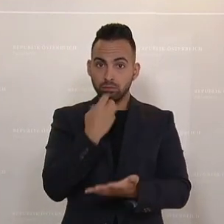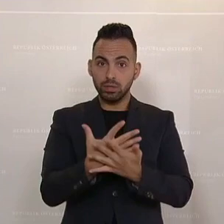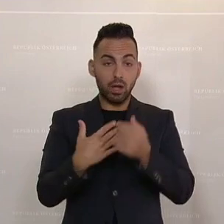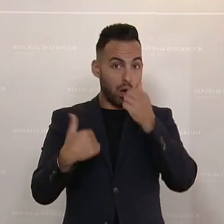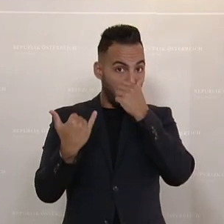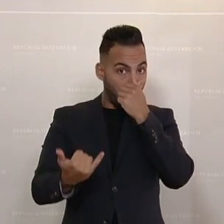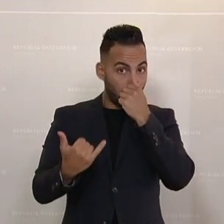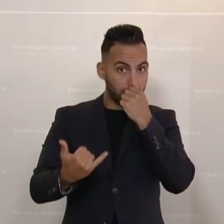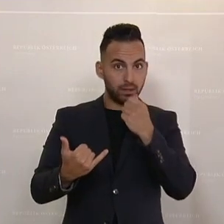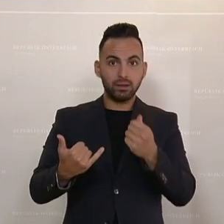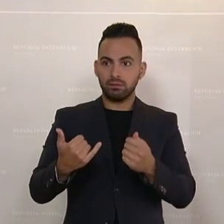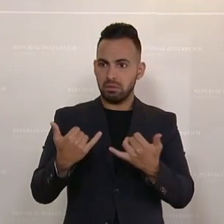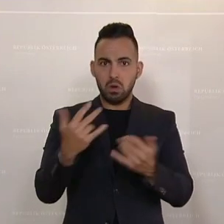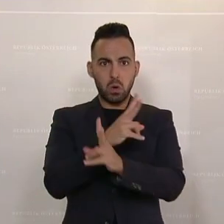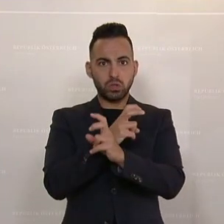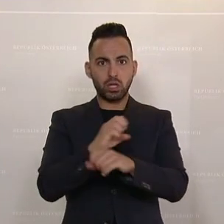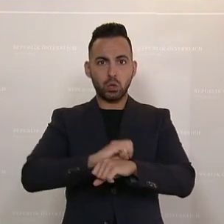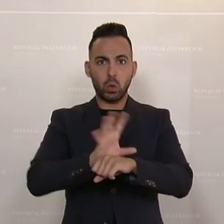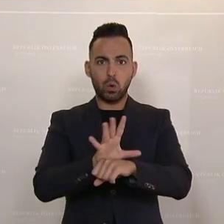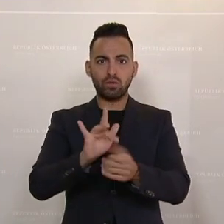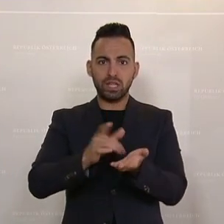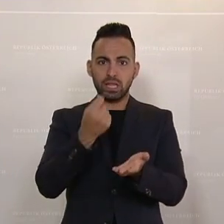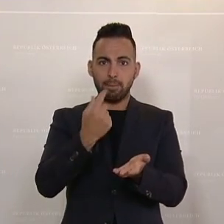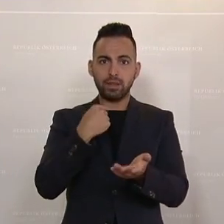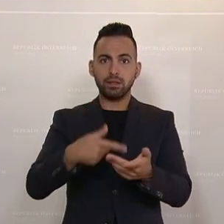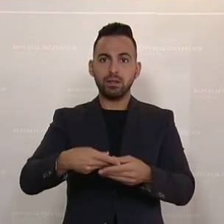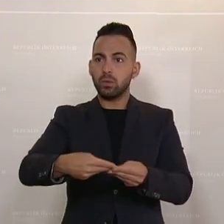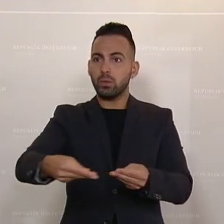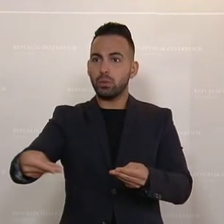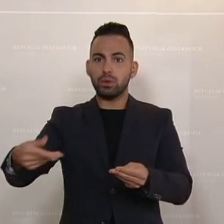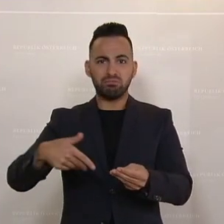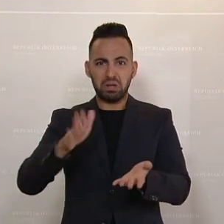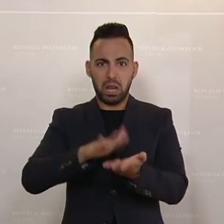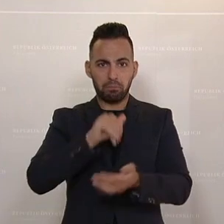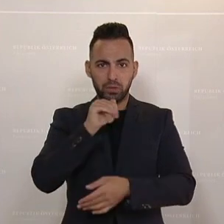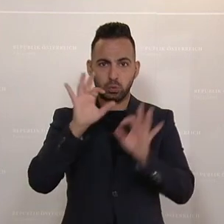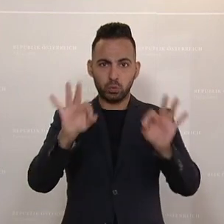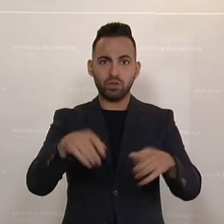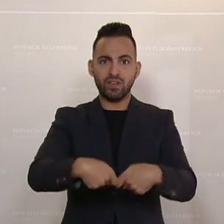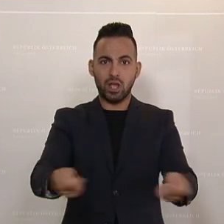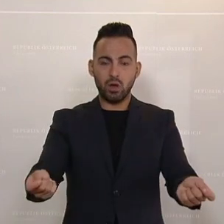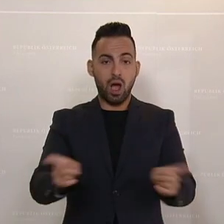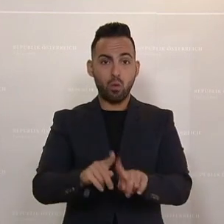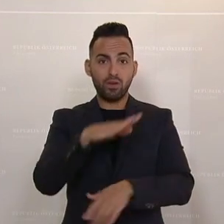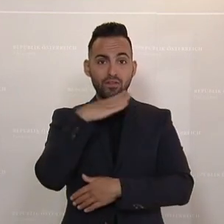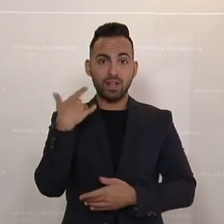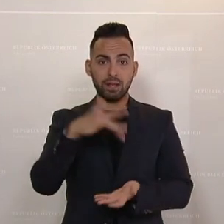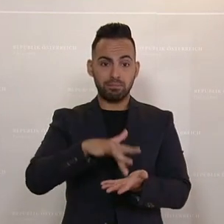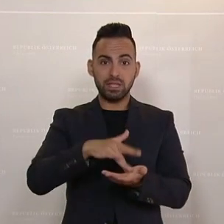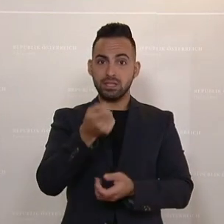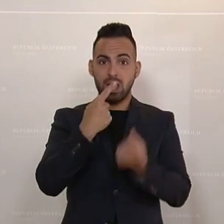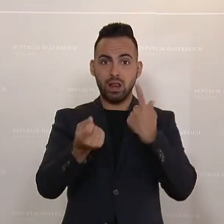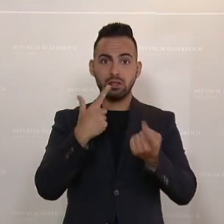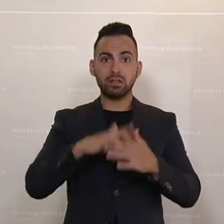bereits in Österreich seit Monaten vorhandenen Covid-Therapeutika mitnichten funktioniert. Ja, viele der Arzneimittel sind gar